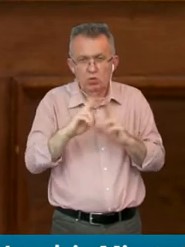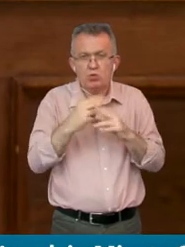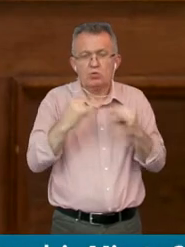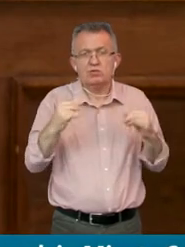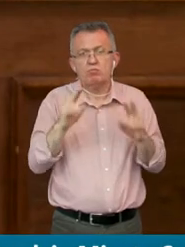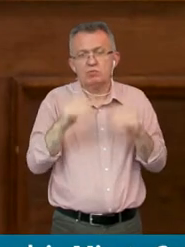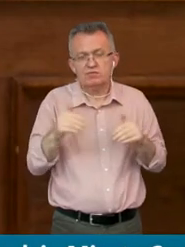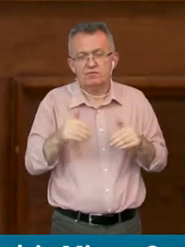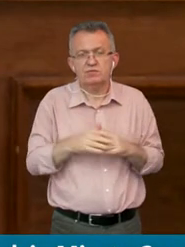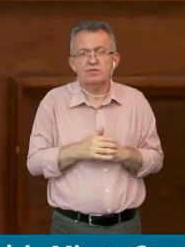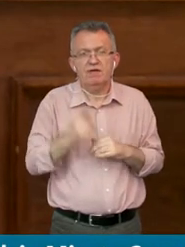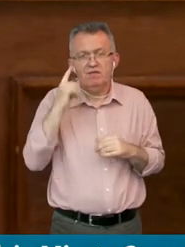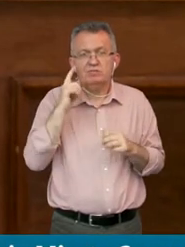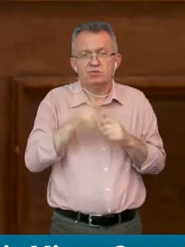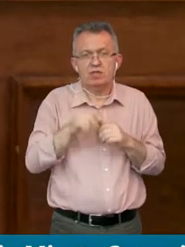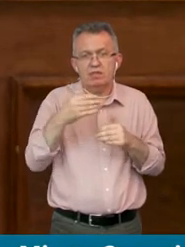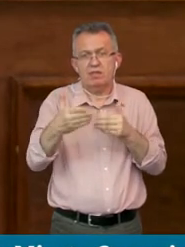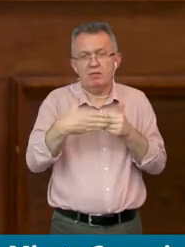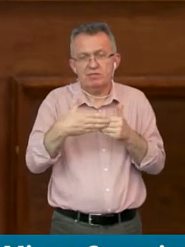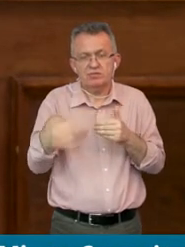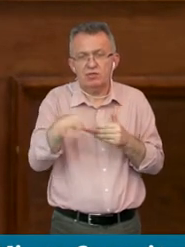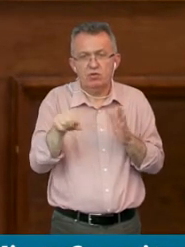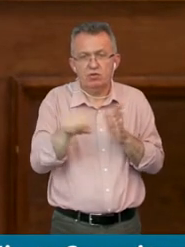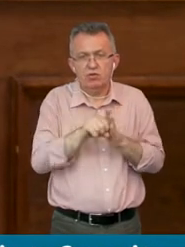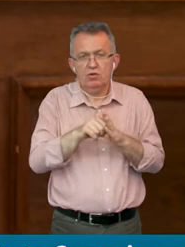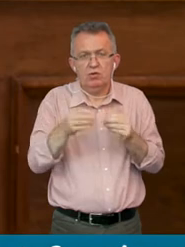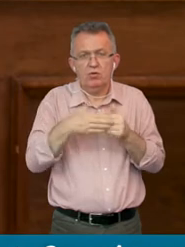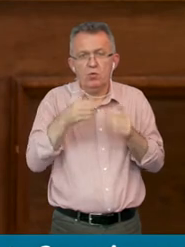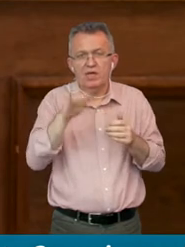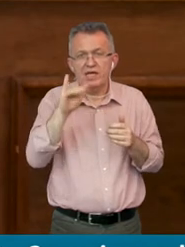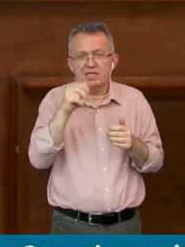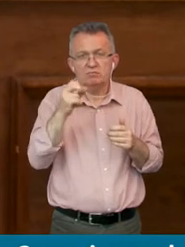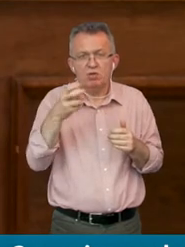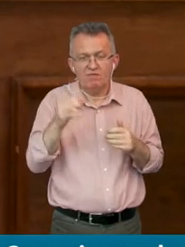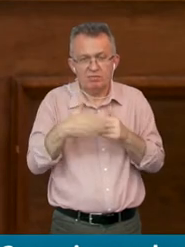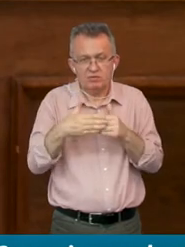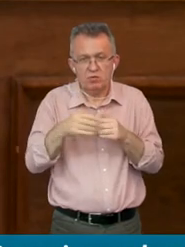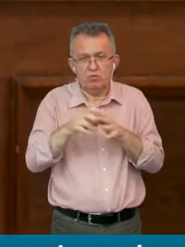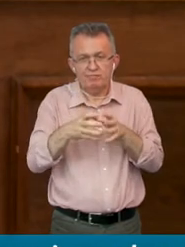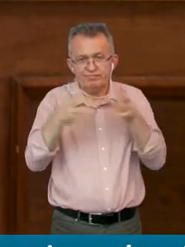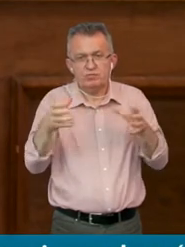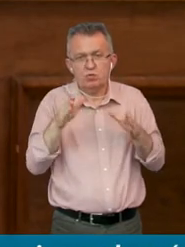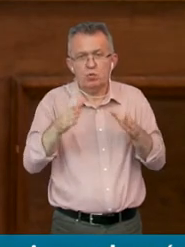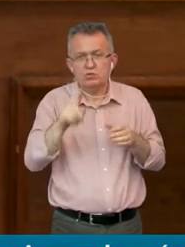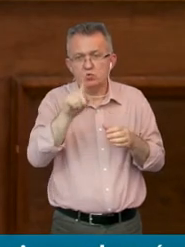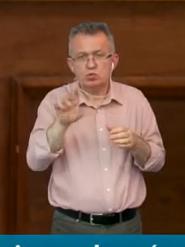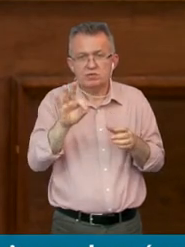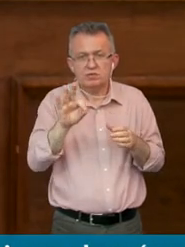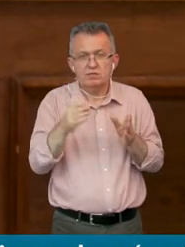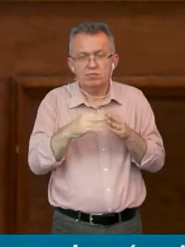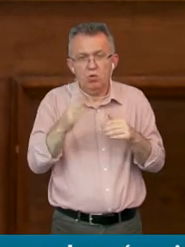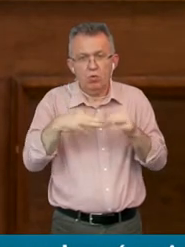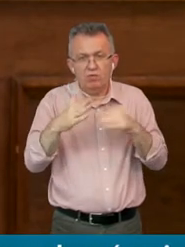możliwości. Wiem, że chyba najbliżej jest do parkingu przy Jaśminowej, czyli do rozbudowy parkingu przy ZUS-ie. I to